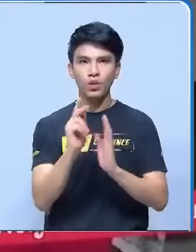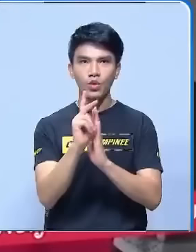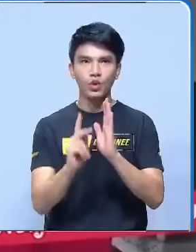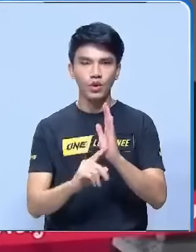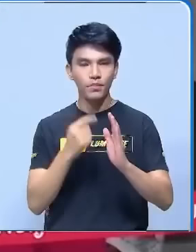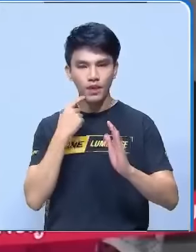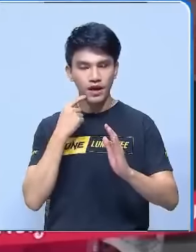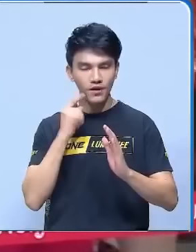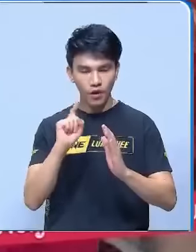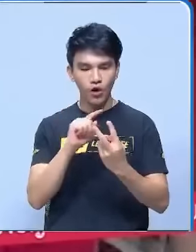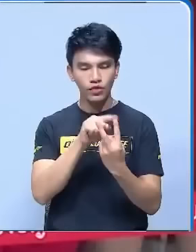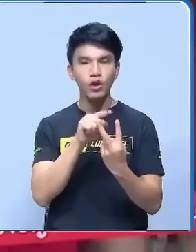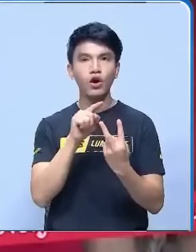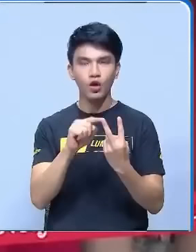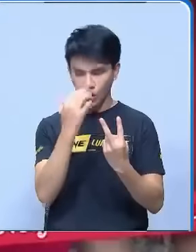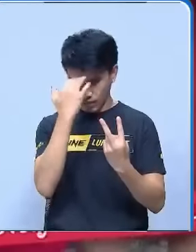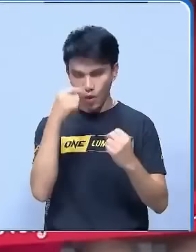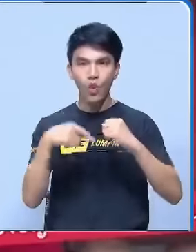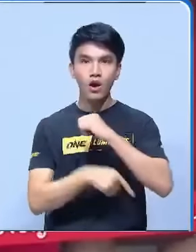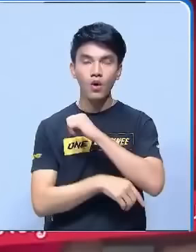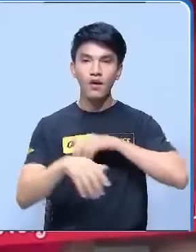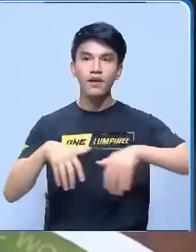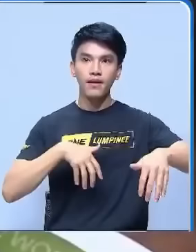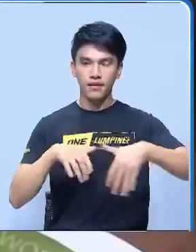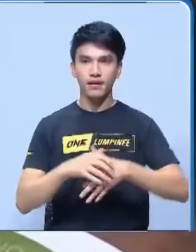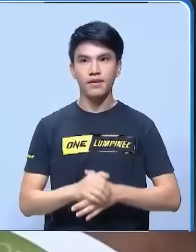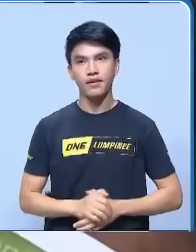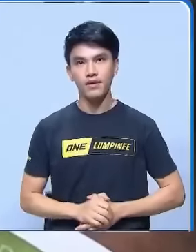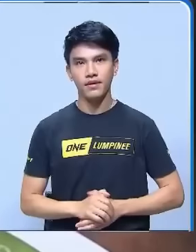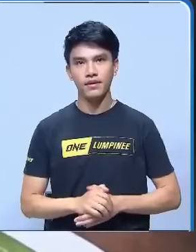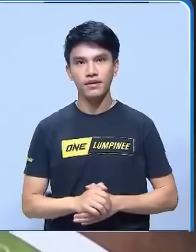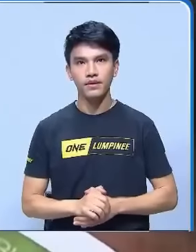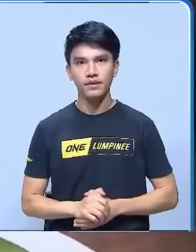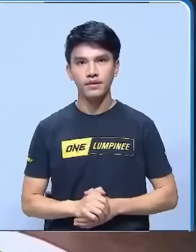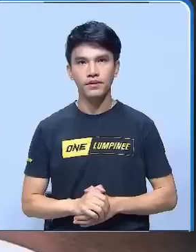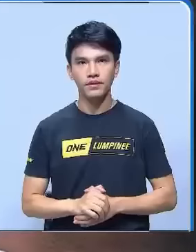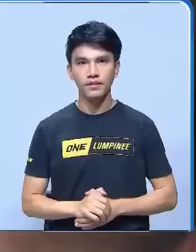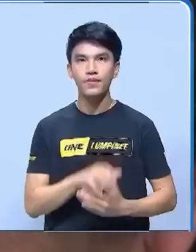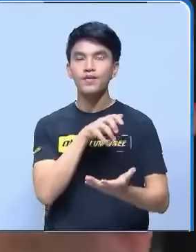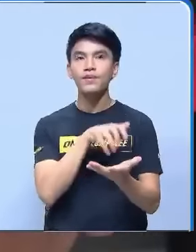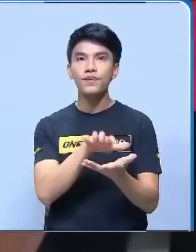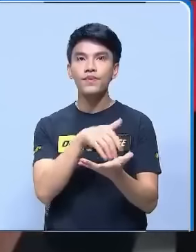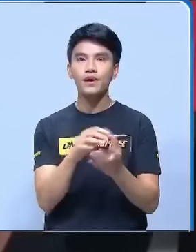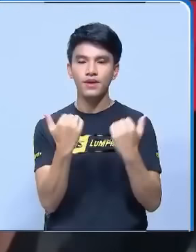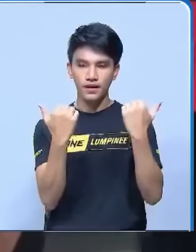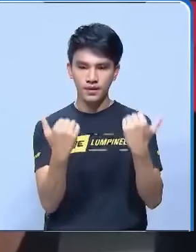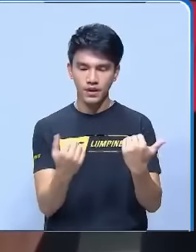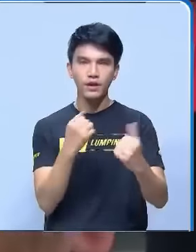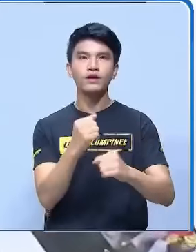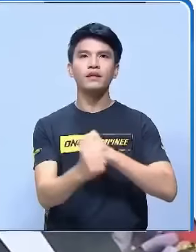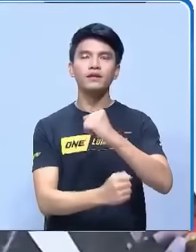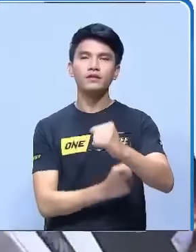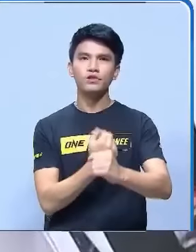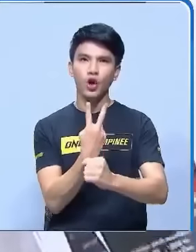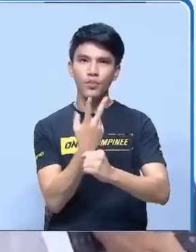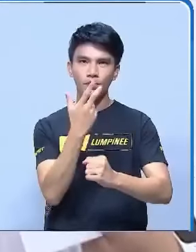แม่ตั๊กและป๋าเบียในข้อหาช่อโกงประชาชนนะคะซึ่งนางสาววันวิสาเนี่ยเปิดเผยว่าเธอเก็บเรื่องนี้มานาน2ปีไม่กล้าออกม